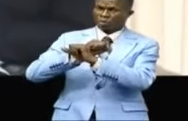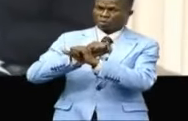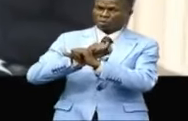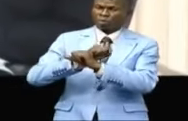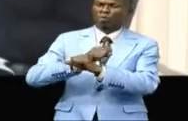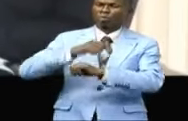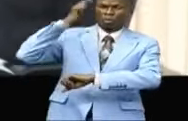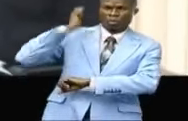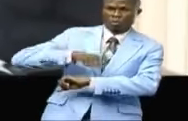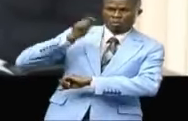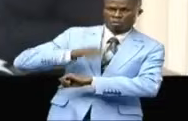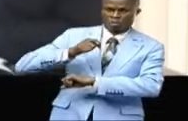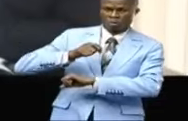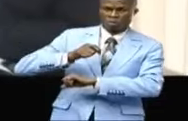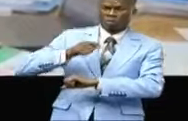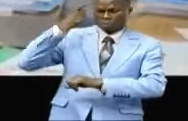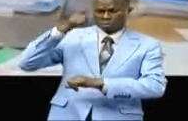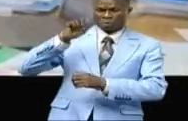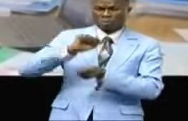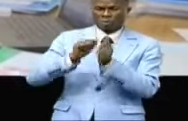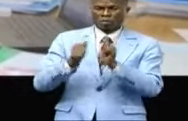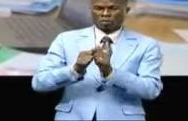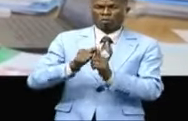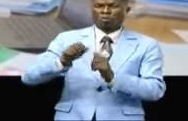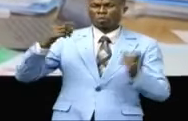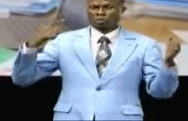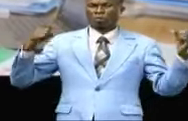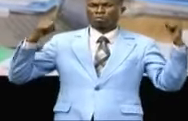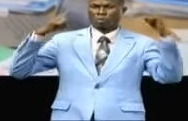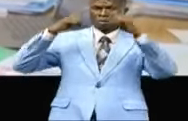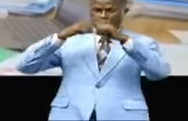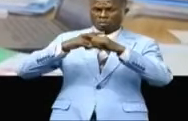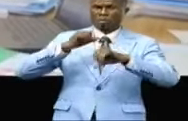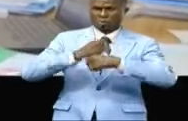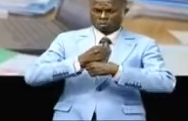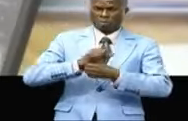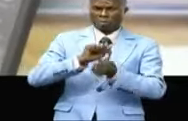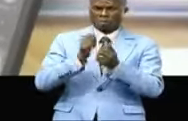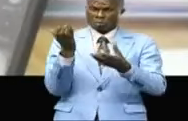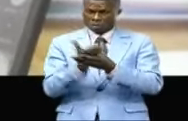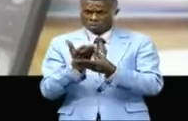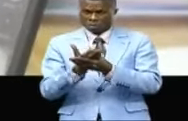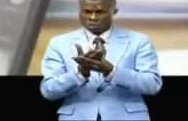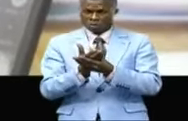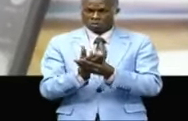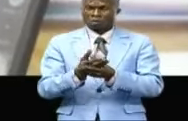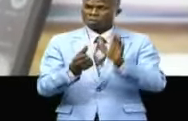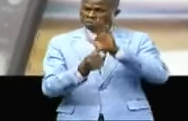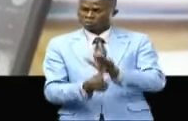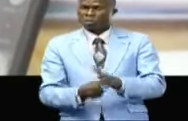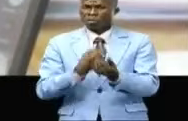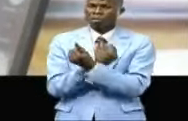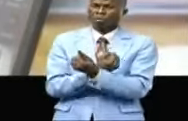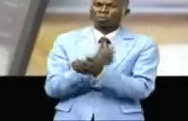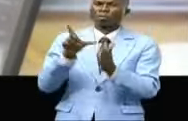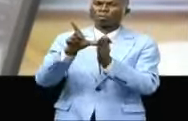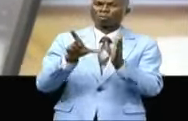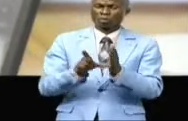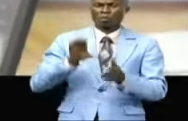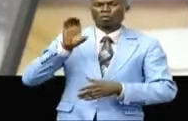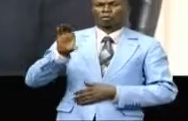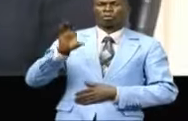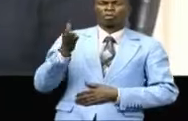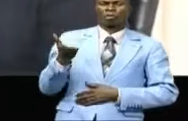niveau judiciaire en vue de dénouer les contradictions qui se sont installées dans ces dossiers au mépris du respect de la loi